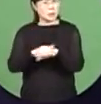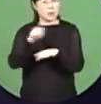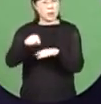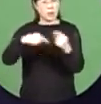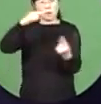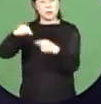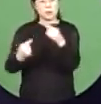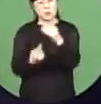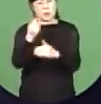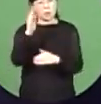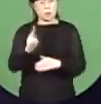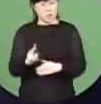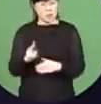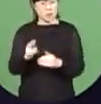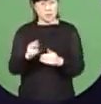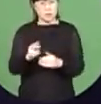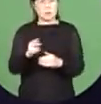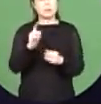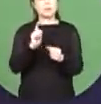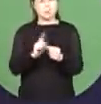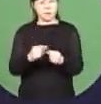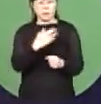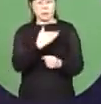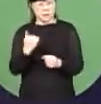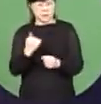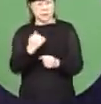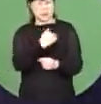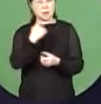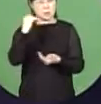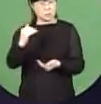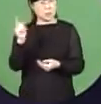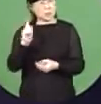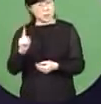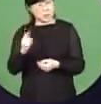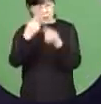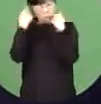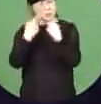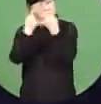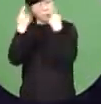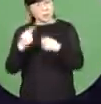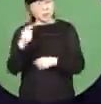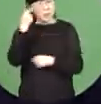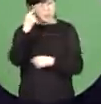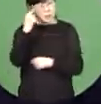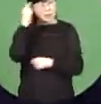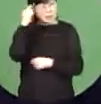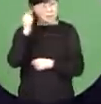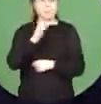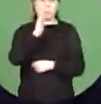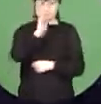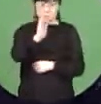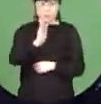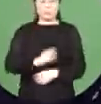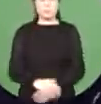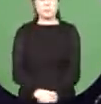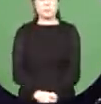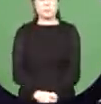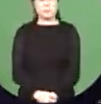ようなことを繰り返さないために私たちにながら出せるか一人一人はよく考えてみましょう